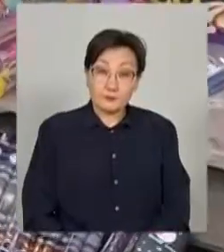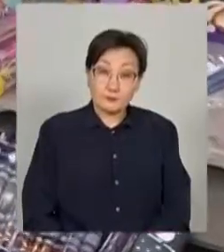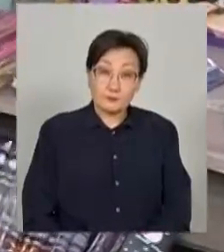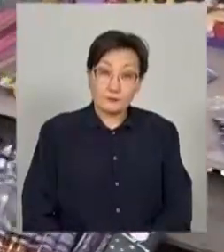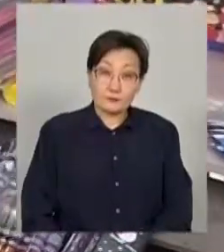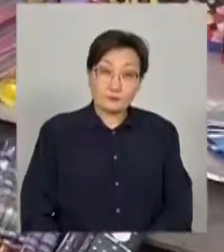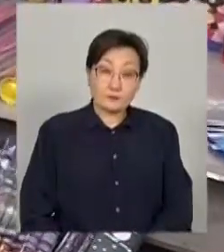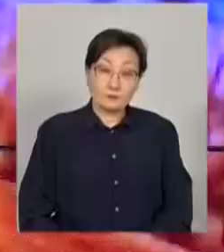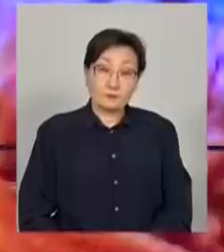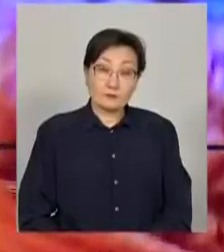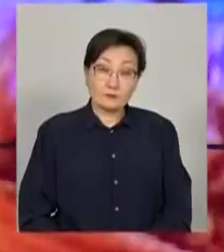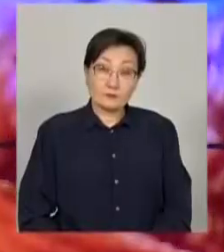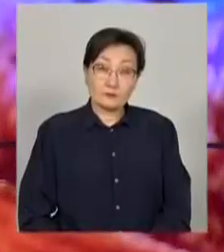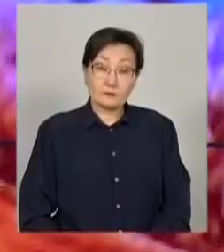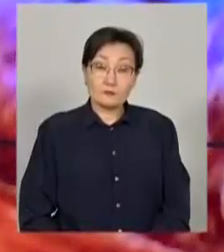Алматы телеарнасы.